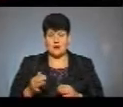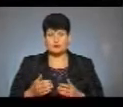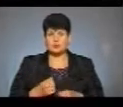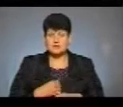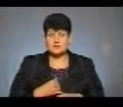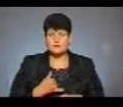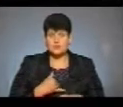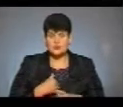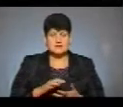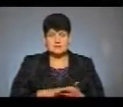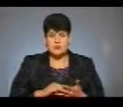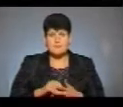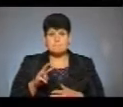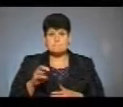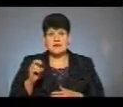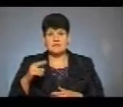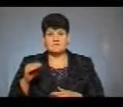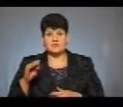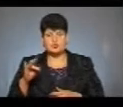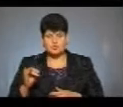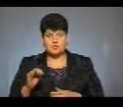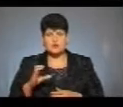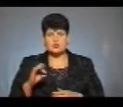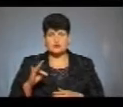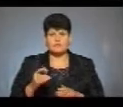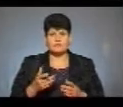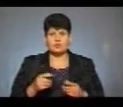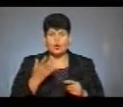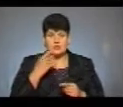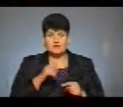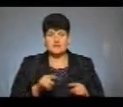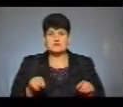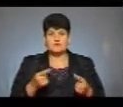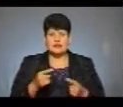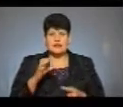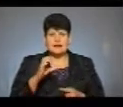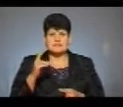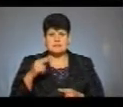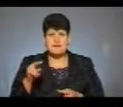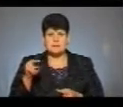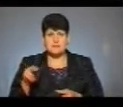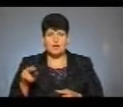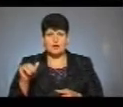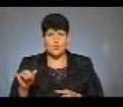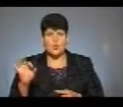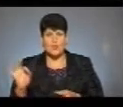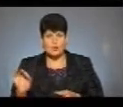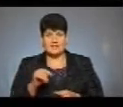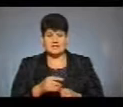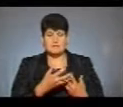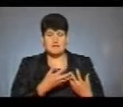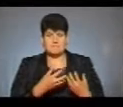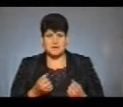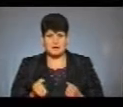соціал-демократія була споплюжена Медведчуком і Суркісом, коли вони створили свою ту СДПУО. Вони думали, назвуть себе соціал-демократами, їх там приймуть вже